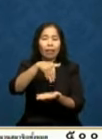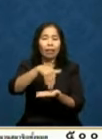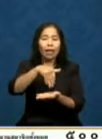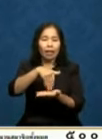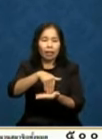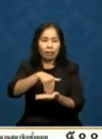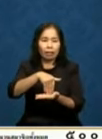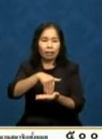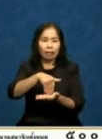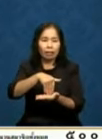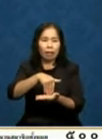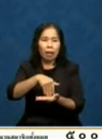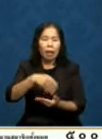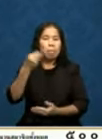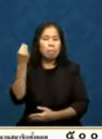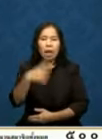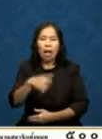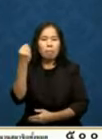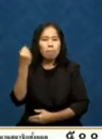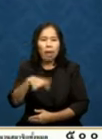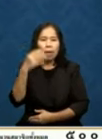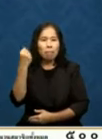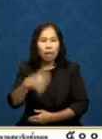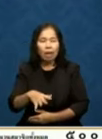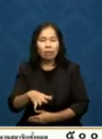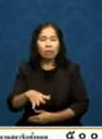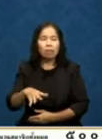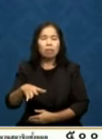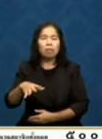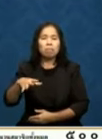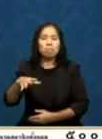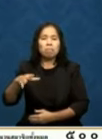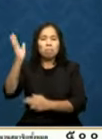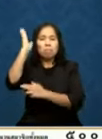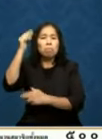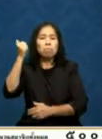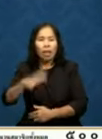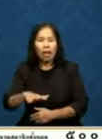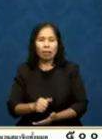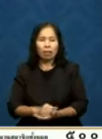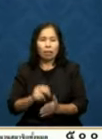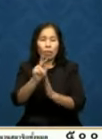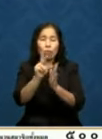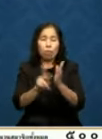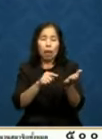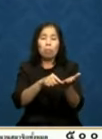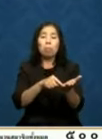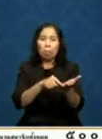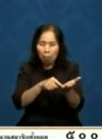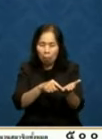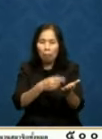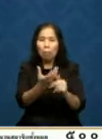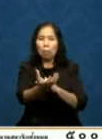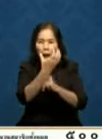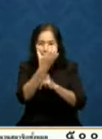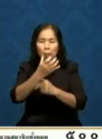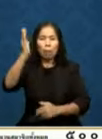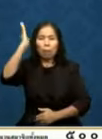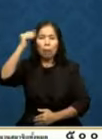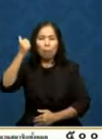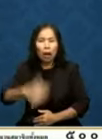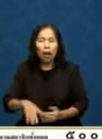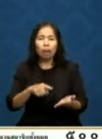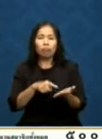ที่จะไม่ให้มีการแปรยติได้เลยกฎหมายฉบับนี้เป็นโดย